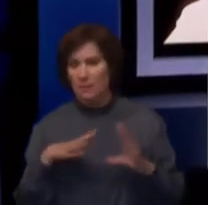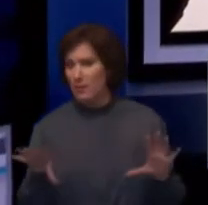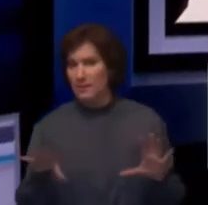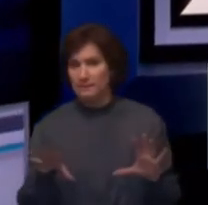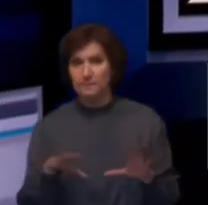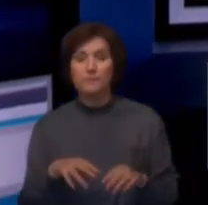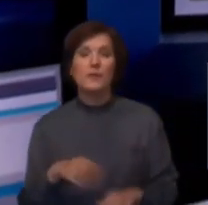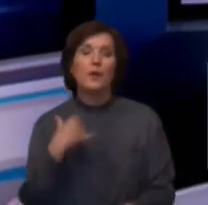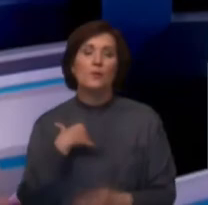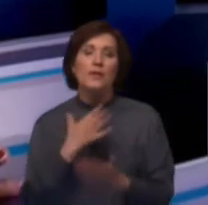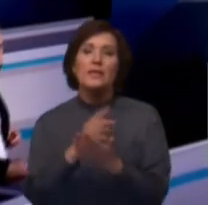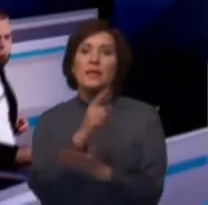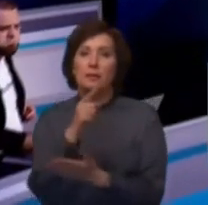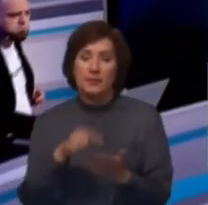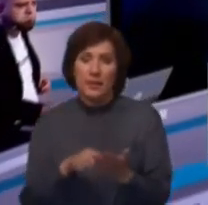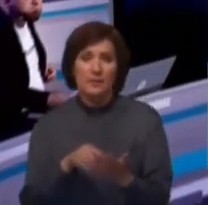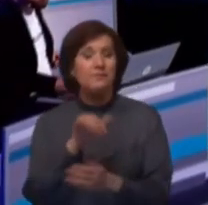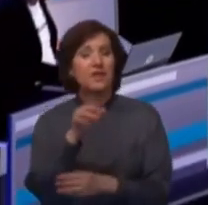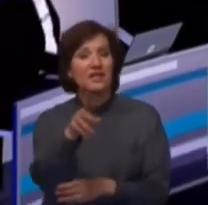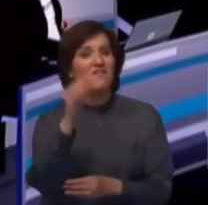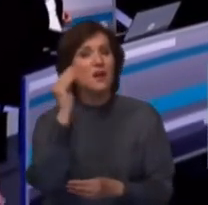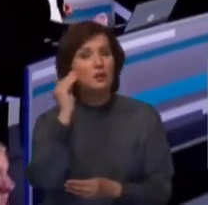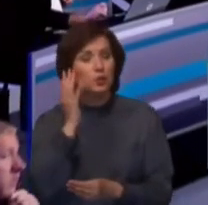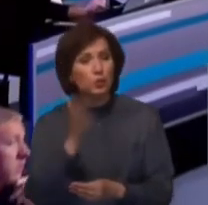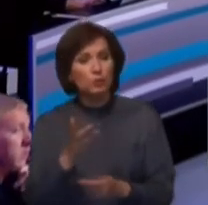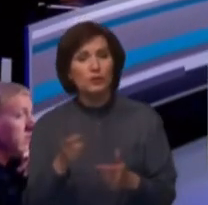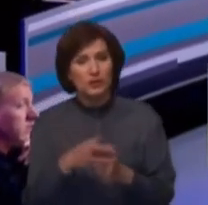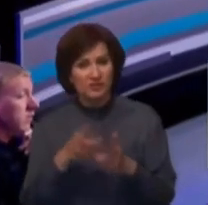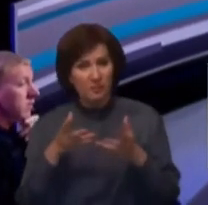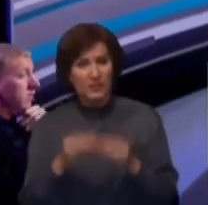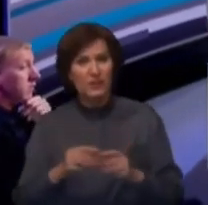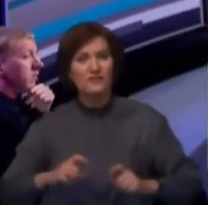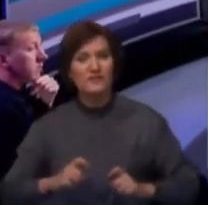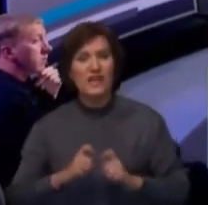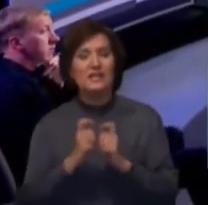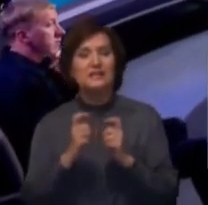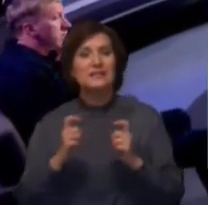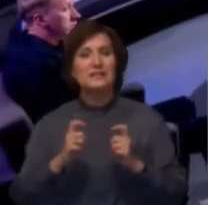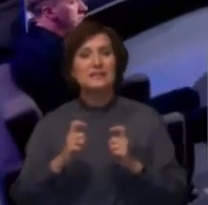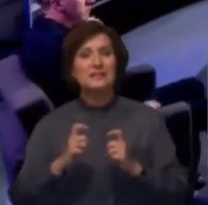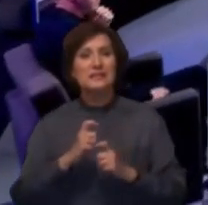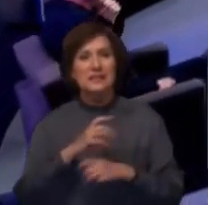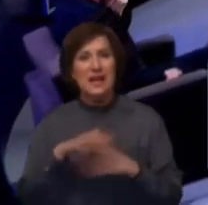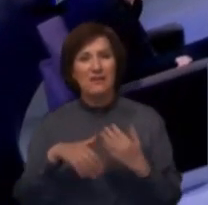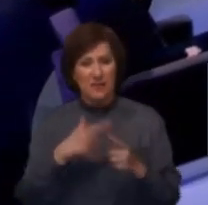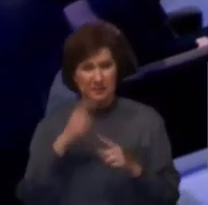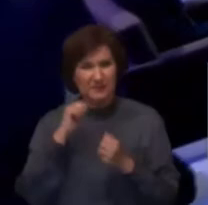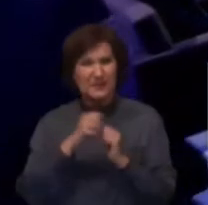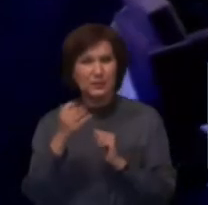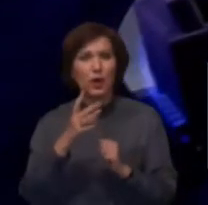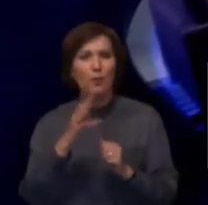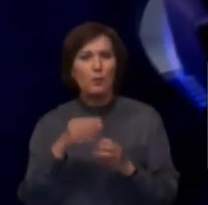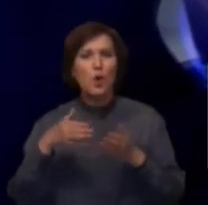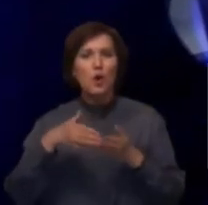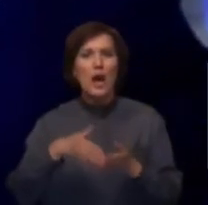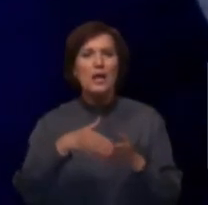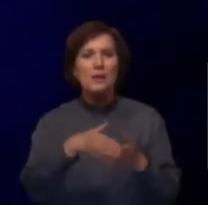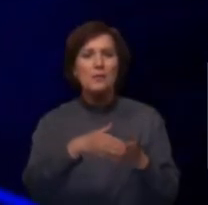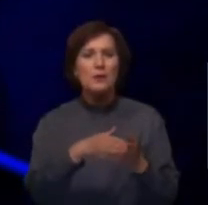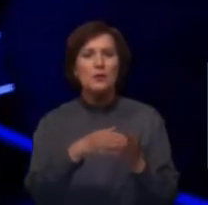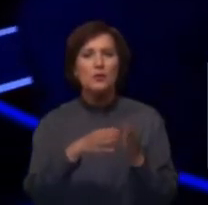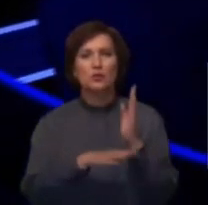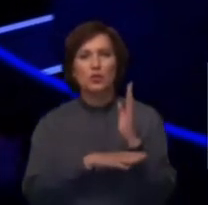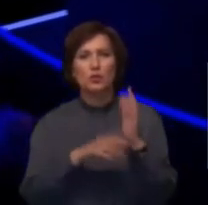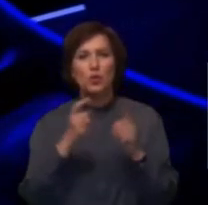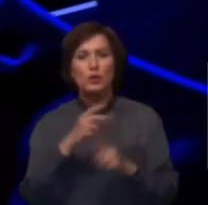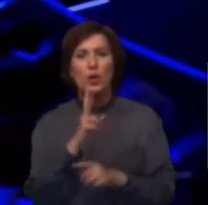В мене є питання, а на вашу думку, пане Віталію, чи вплинув скандал з... Пам'ятаєте цю історію про корабельну сосну? Коли